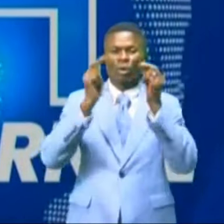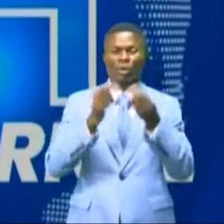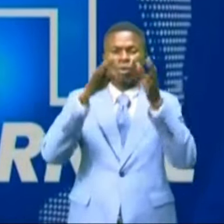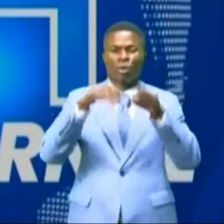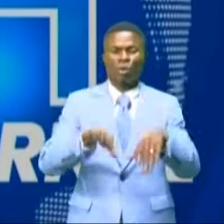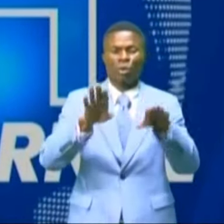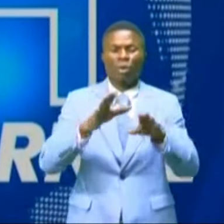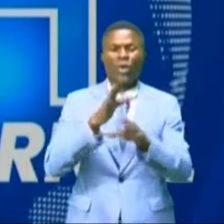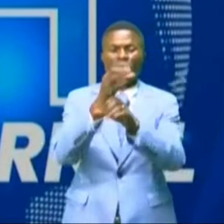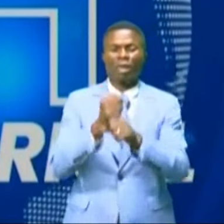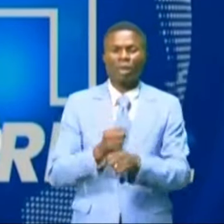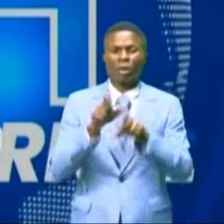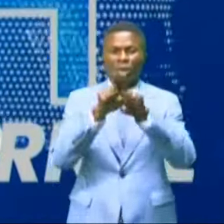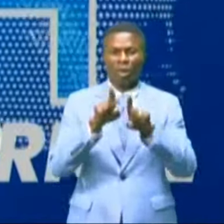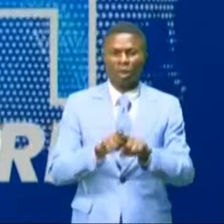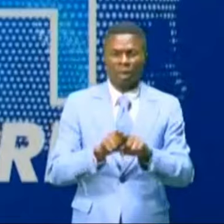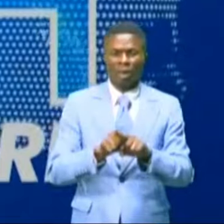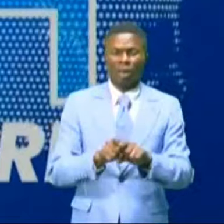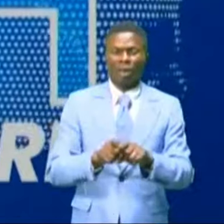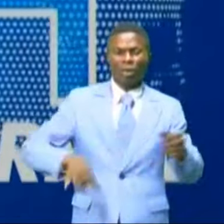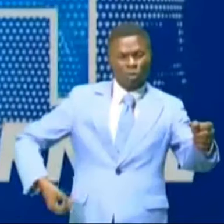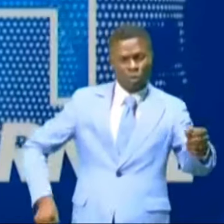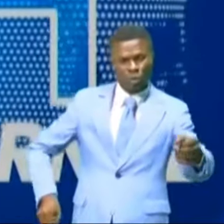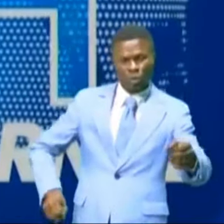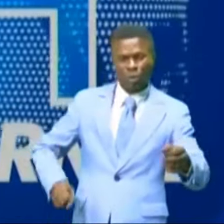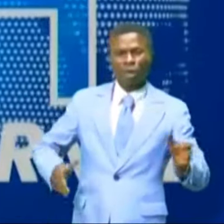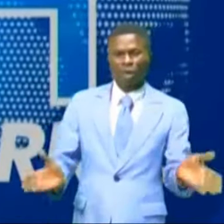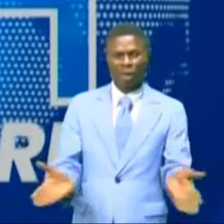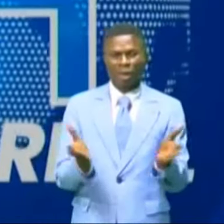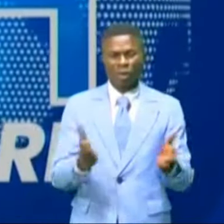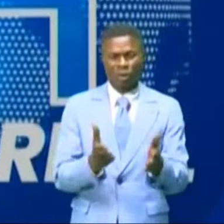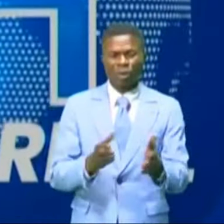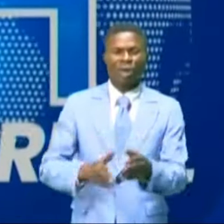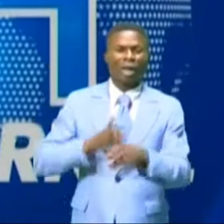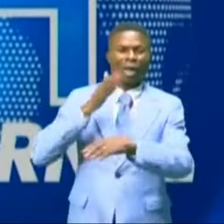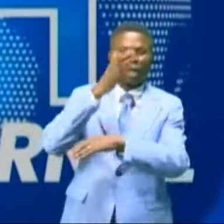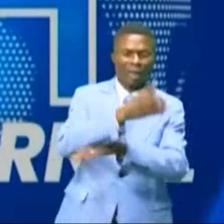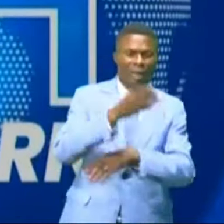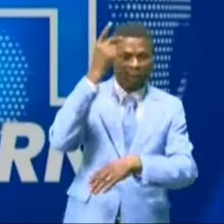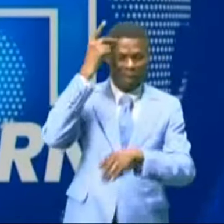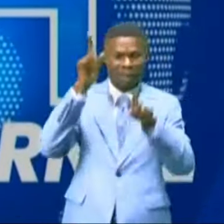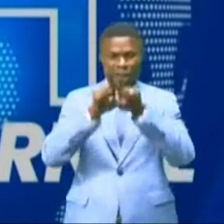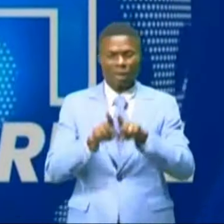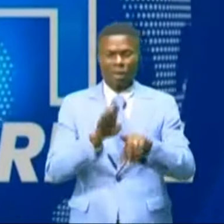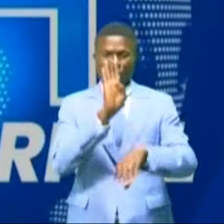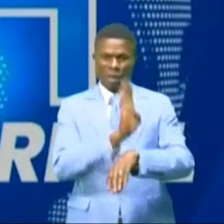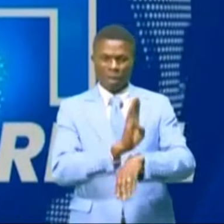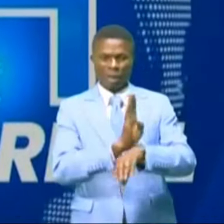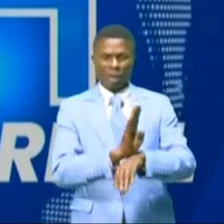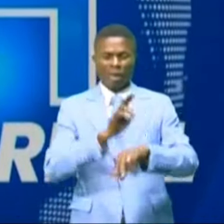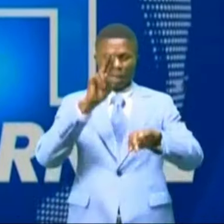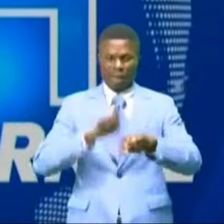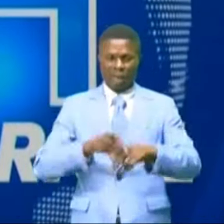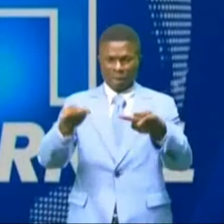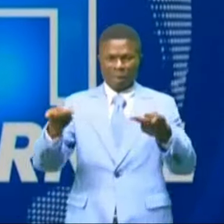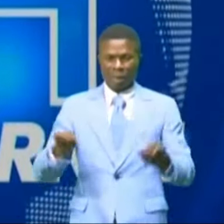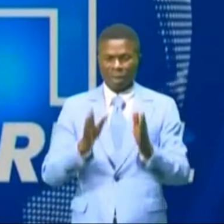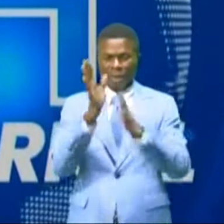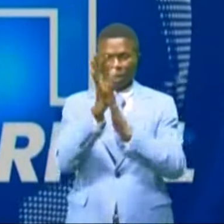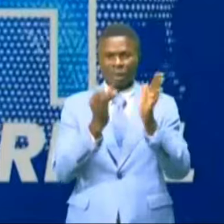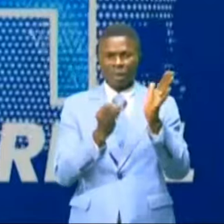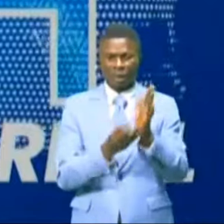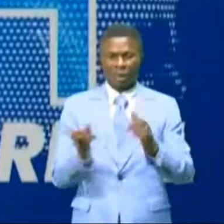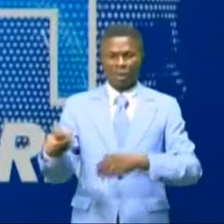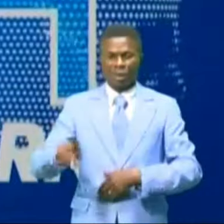et l'acquisition du canot rapide pour renforcer la traversée entre Kinshasa et Brazzaville. Installée dans 17 provinces,